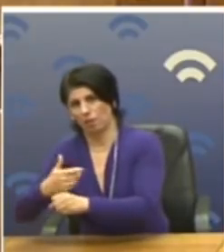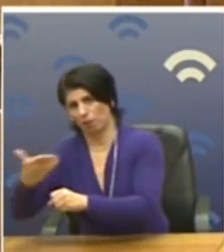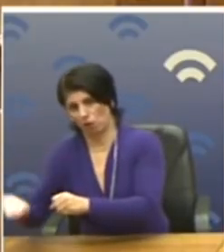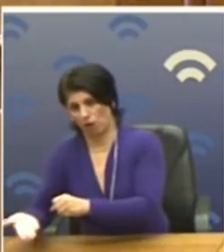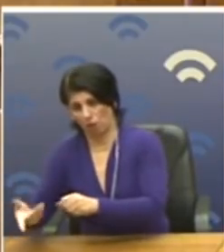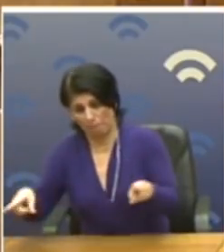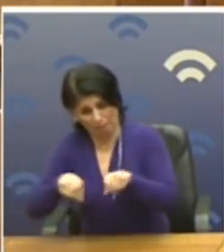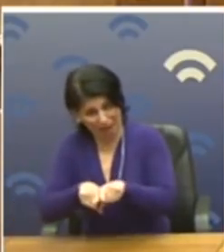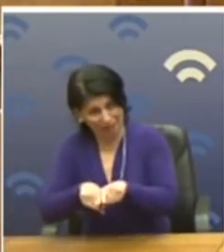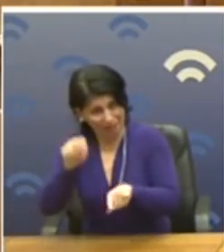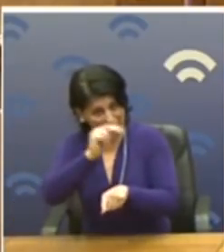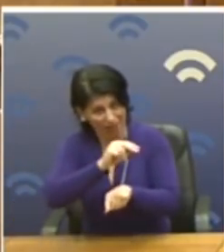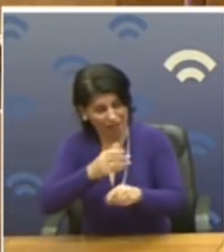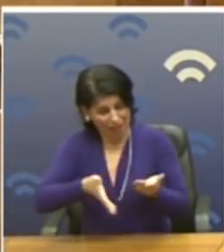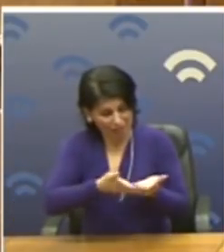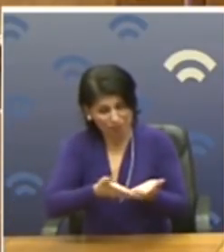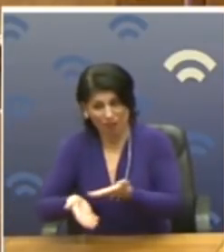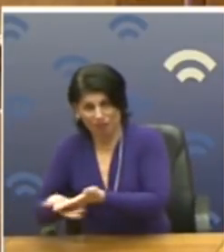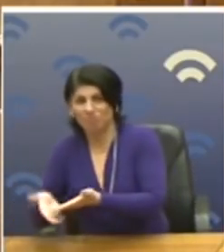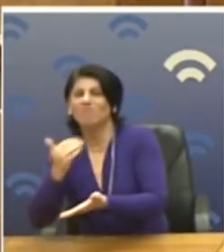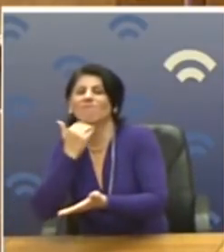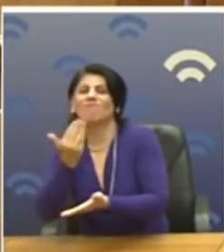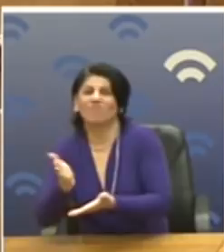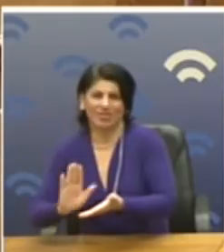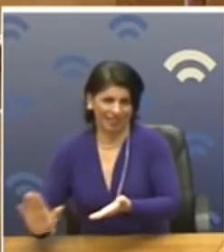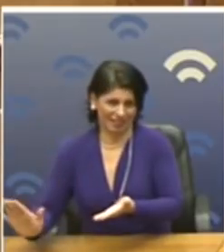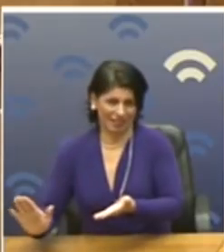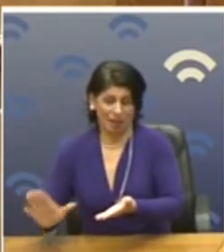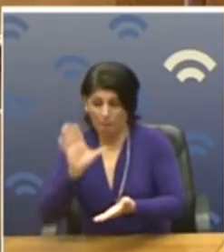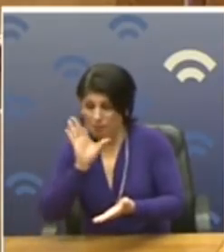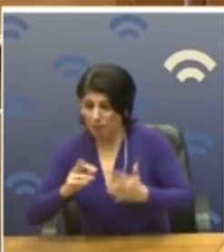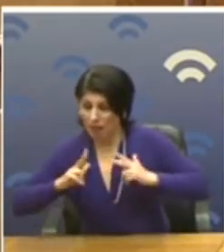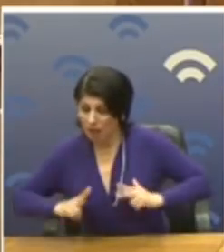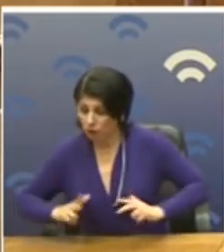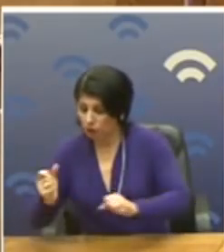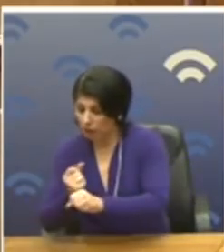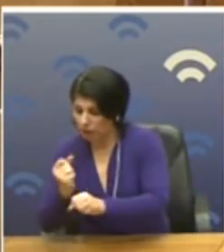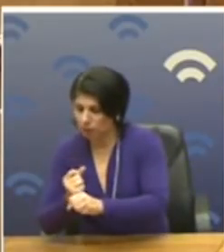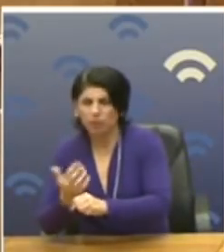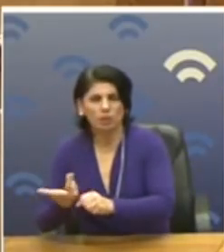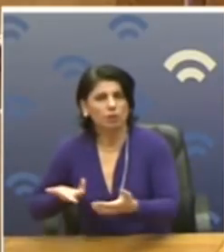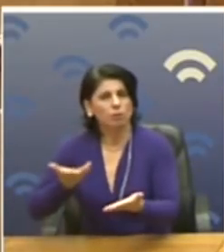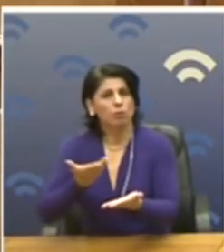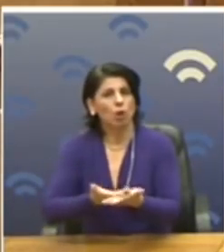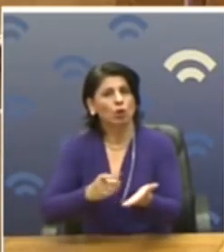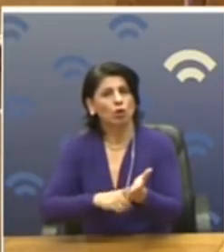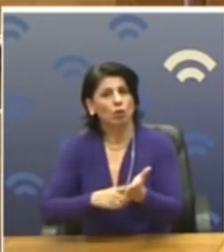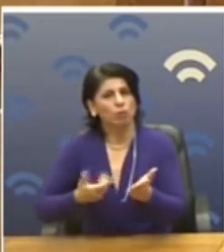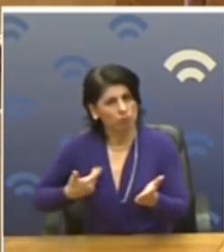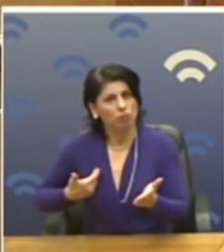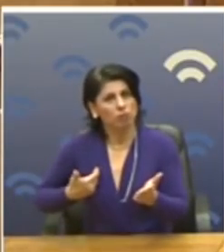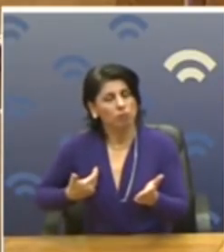άλλη. Πραγματική ανακούφιση των εργαζομένων αποτελεί η πρόταση νόμου που